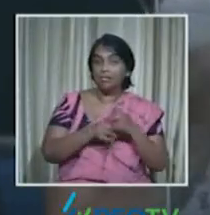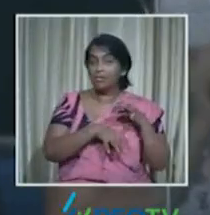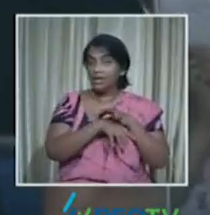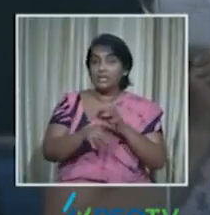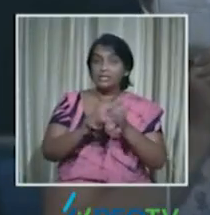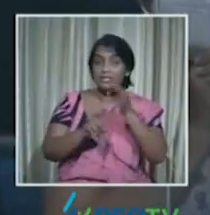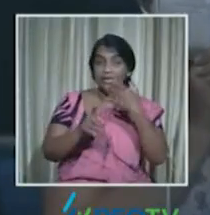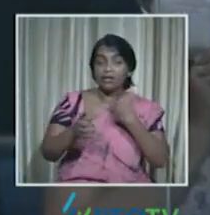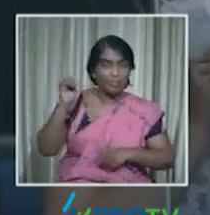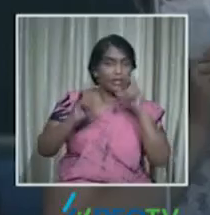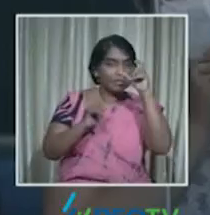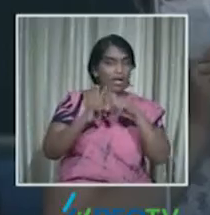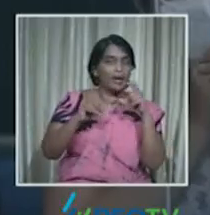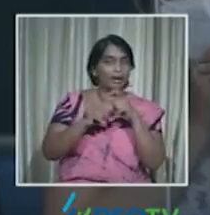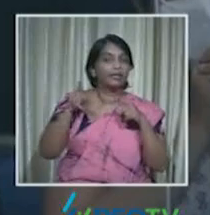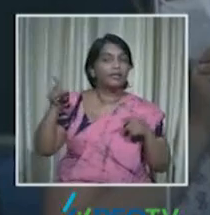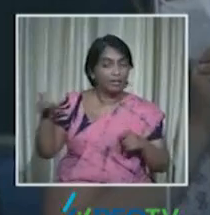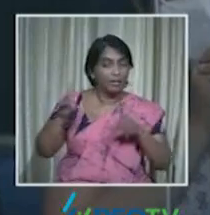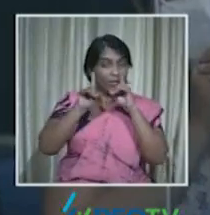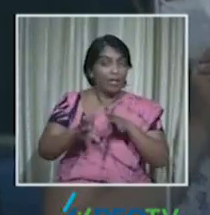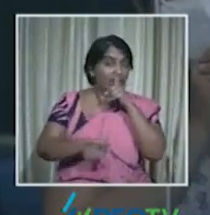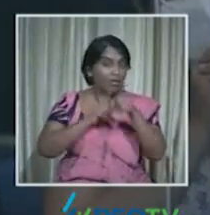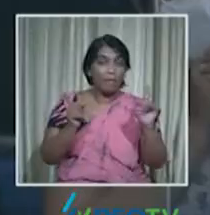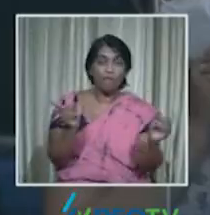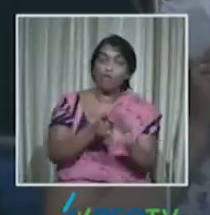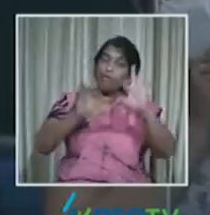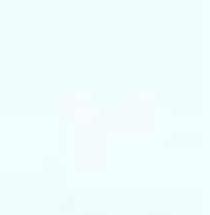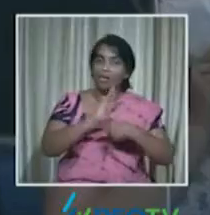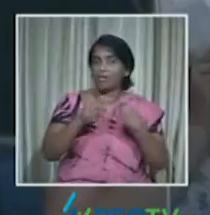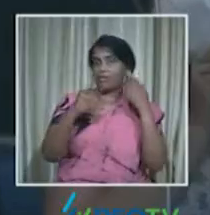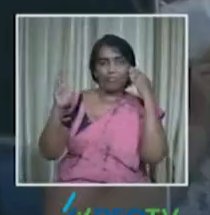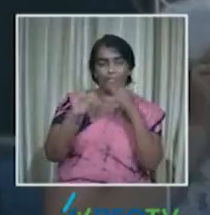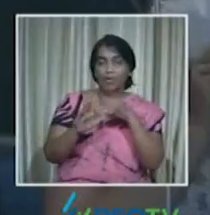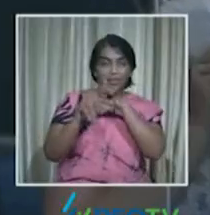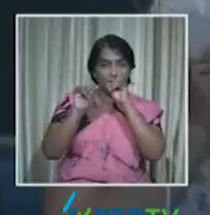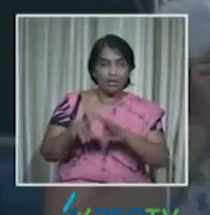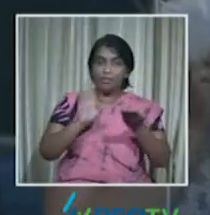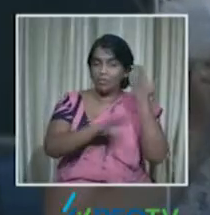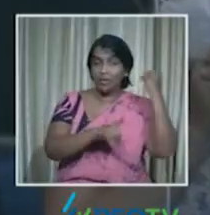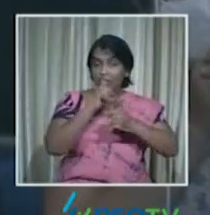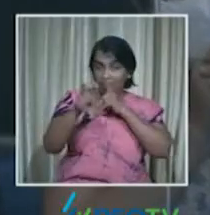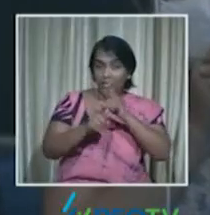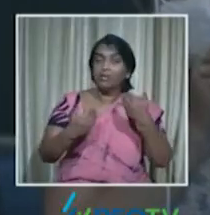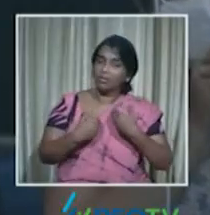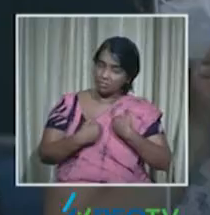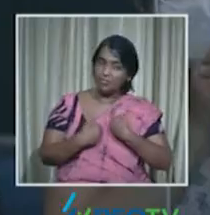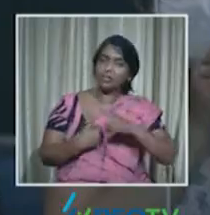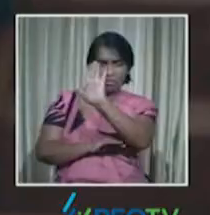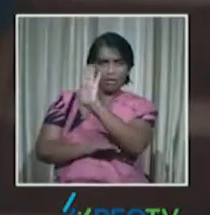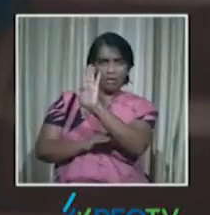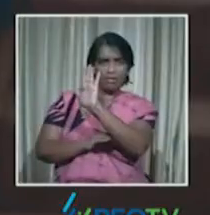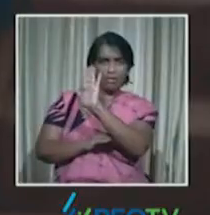ජනාධිපතිවම පෙරව මරන්න ගිය කවුද? එහෙම කරපොය දැන් කතා කරන ප්‍රචණ්ඩත්වයෙන් තොර රටක් ගැන ඒ ඉතිහාසය කතා කරනවා නම් අපිත් කතා කරන්න ජොනි